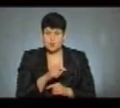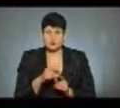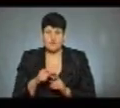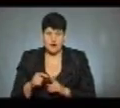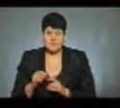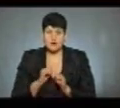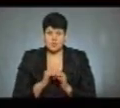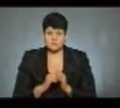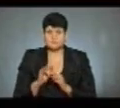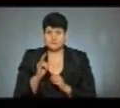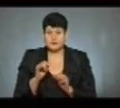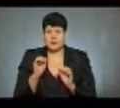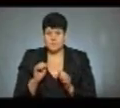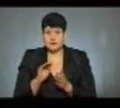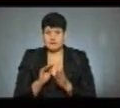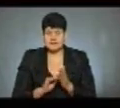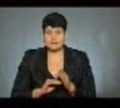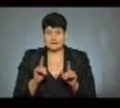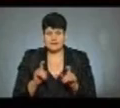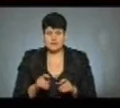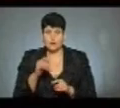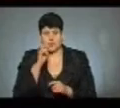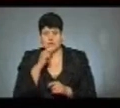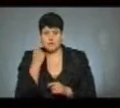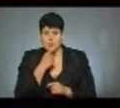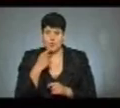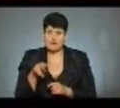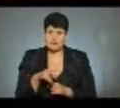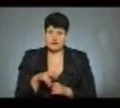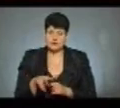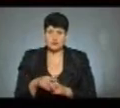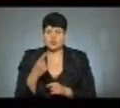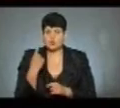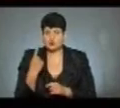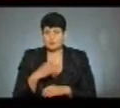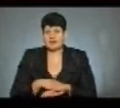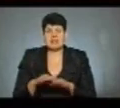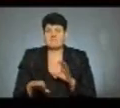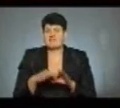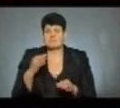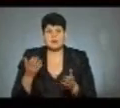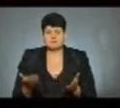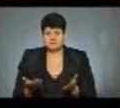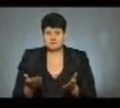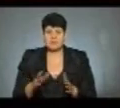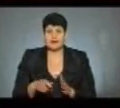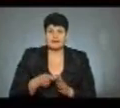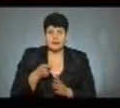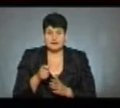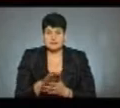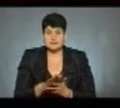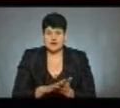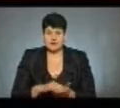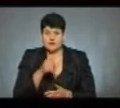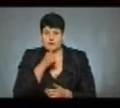кожен абітурієнт може скласти тести з української мови та літератури та з одного предмета на вибір. Подати заявки на участь у